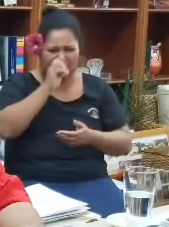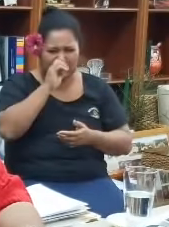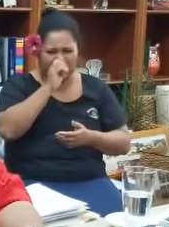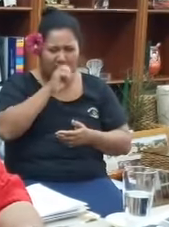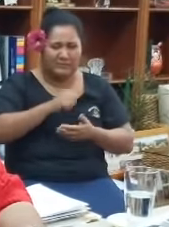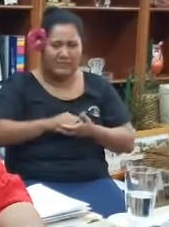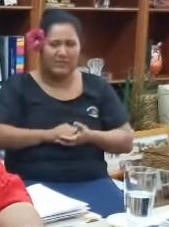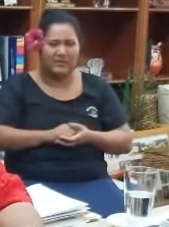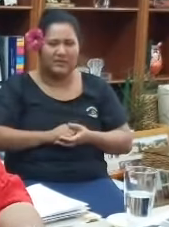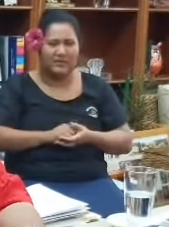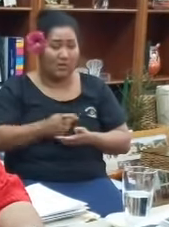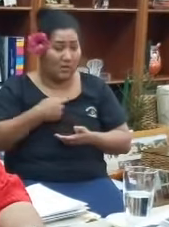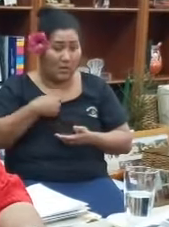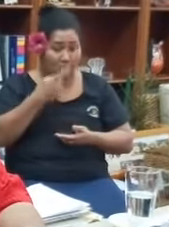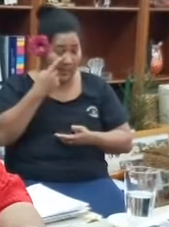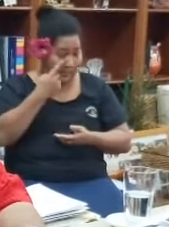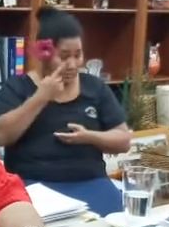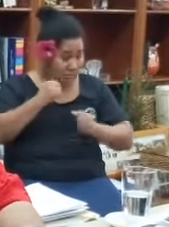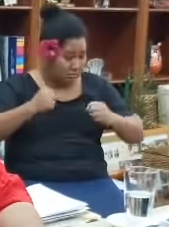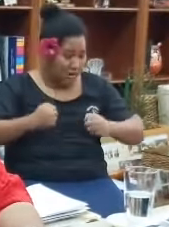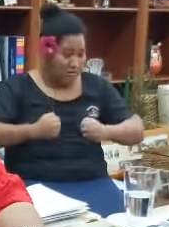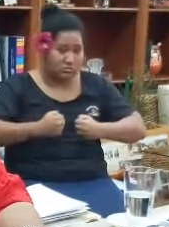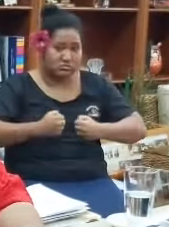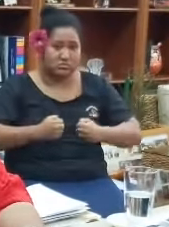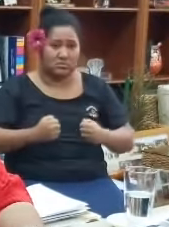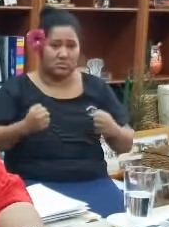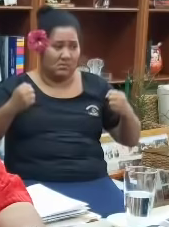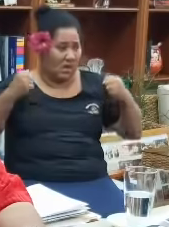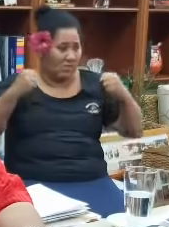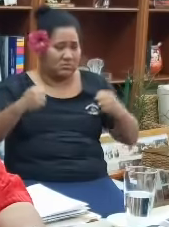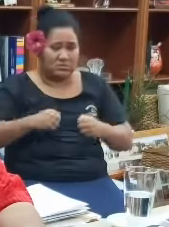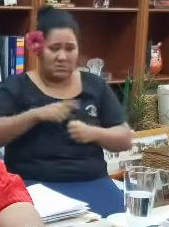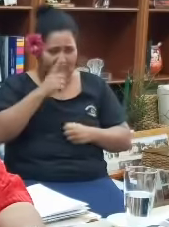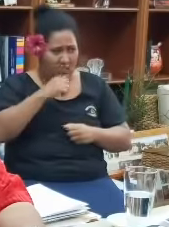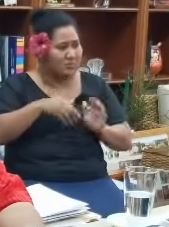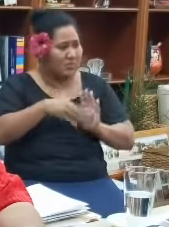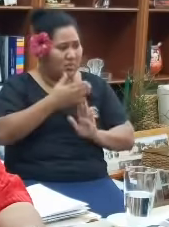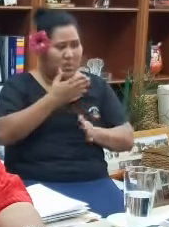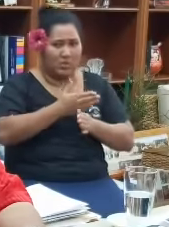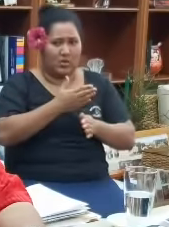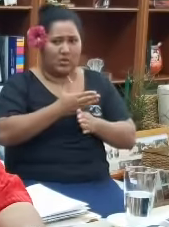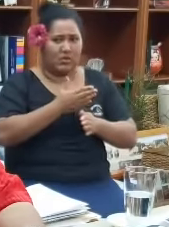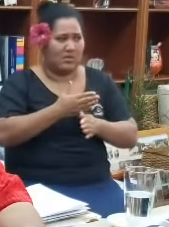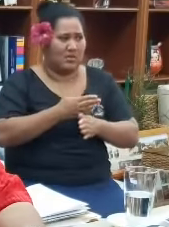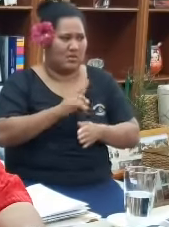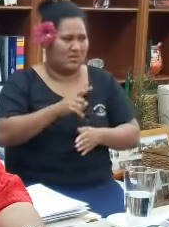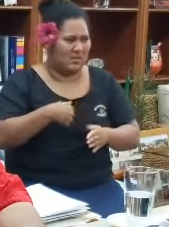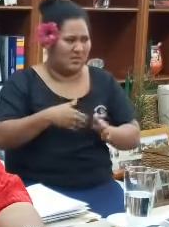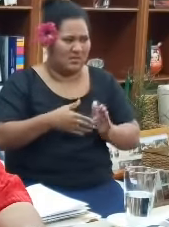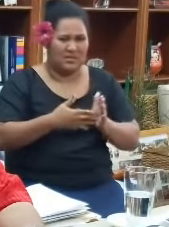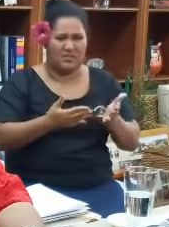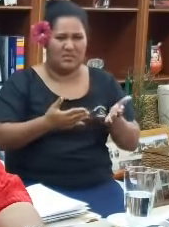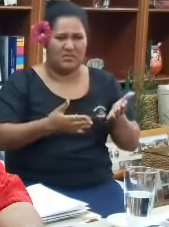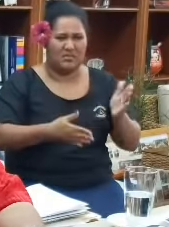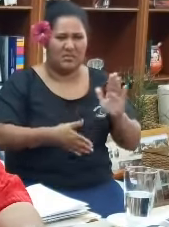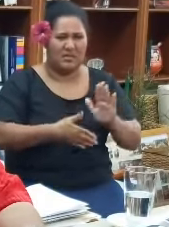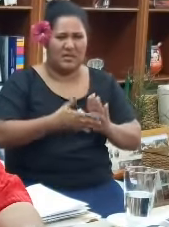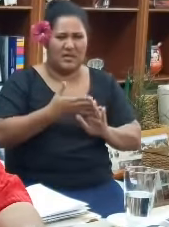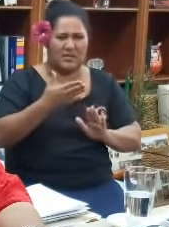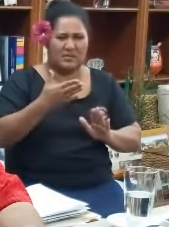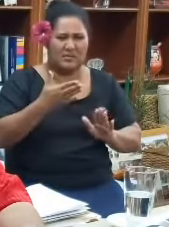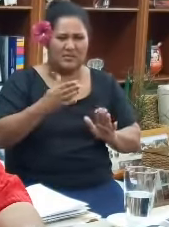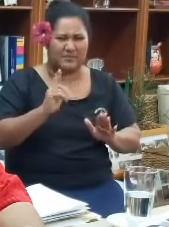Ao ke vai a boca. O le maso maso ai. Malolosi. Malolosi. Ale ala ka walule. E le ko